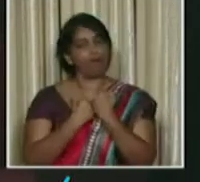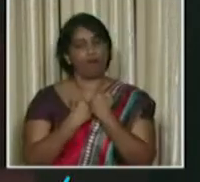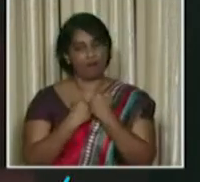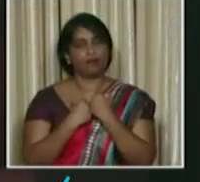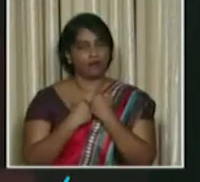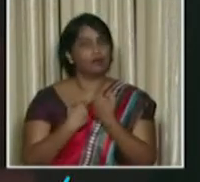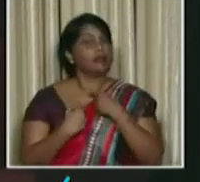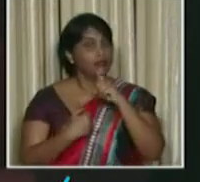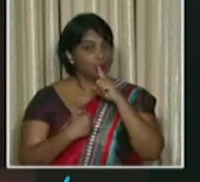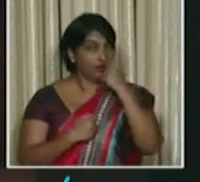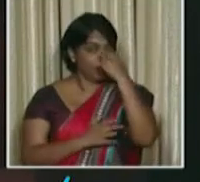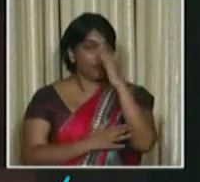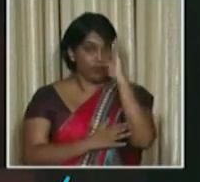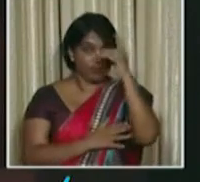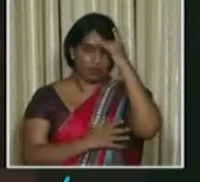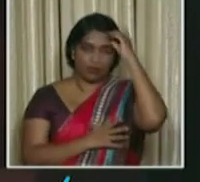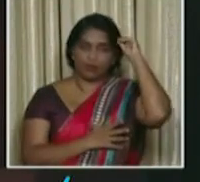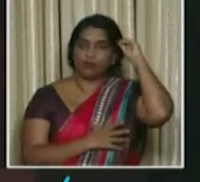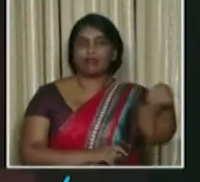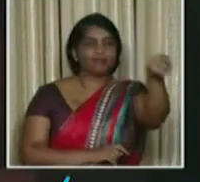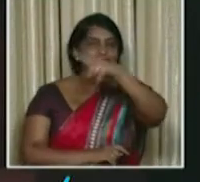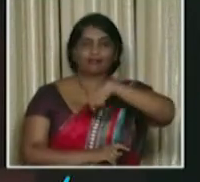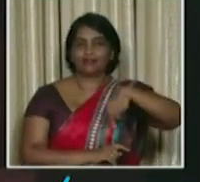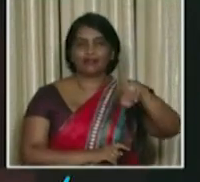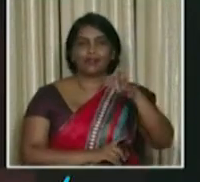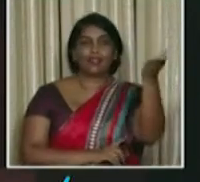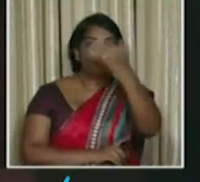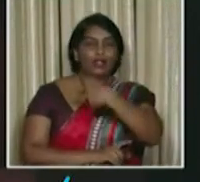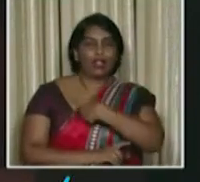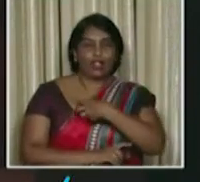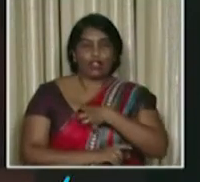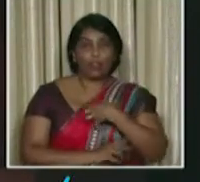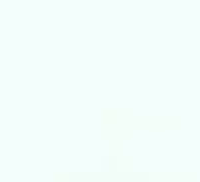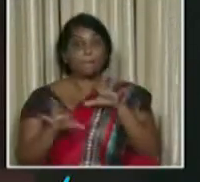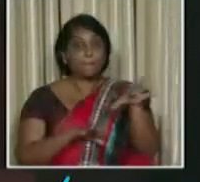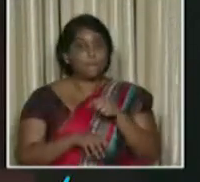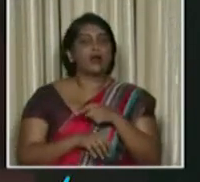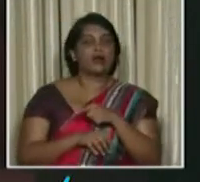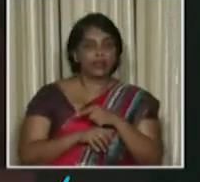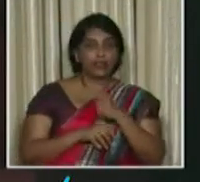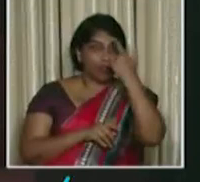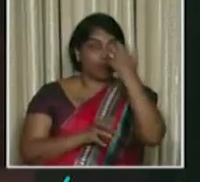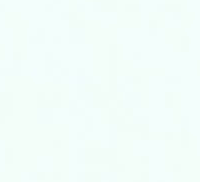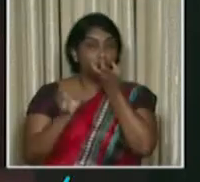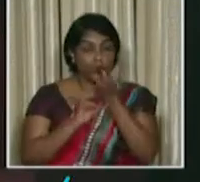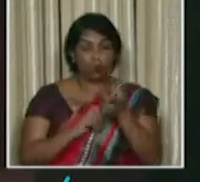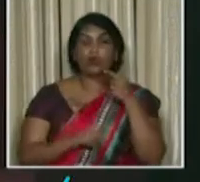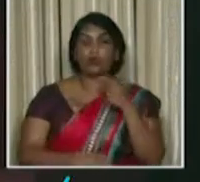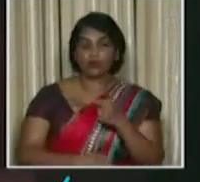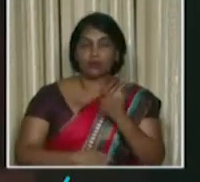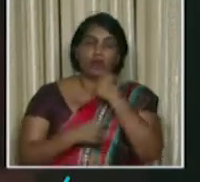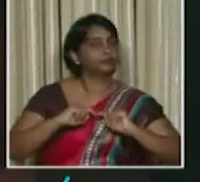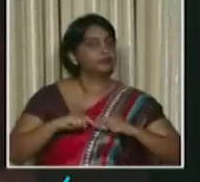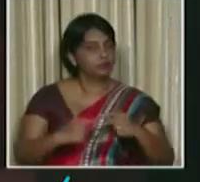අවශ්‍යයි මම කියනවා කාඩිනල් තුමාට අදහස කරන්න එපයි කියලා මේගොල්ලන්ට වේදනාව තිබුණේ බලයට එන්න පාස්කු ප්‍රහාරය ගැන කිමුල්